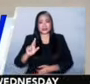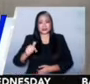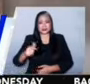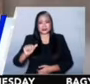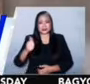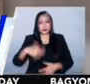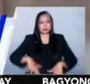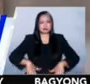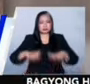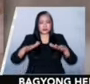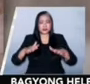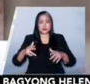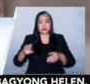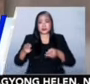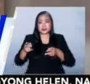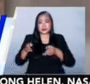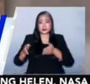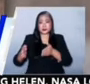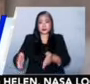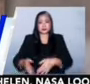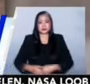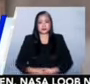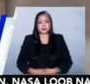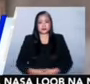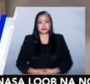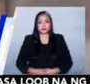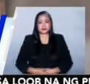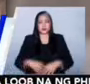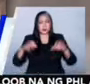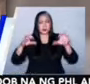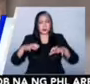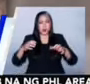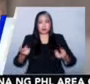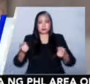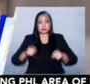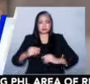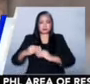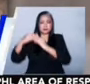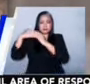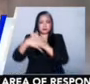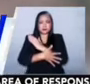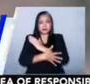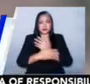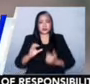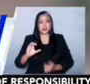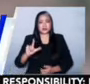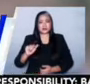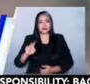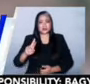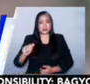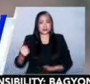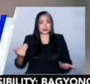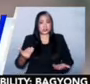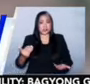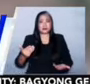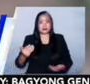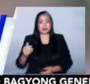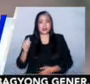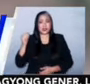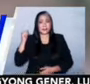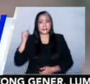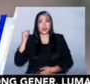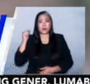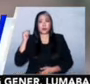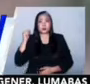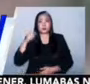highway. Dahil sa masamang panahon, nagka-landslide din sa Claveria, Calanasan, Cabugao Road sa Apayao. Nakaantabay na ang equipment para